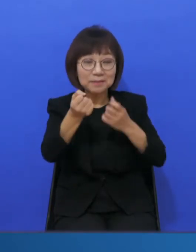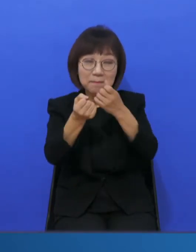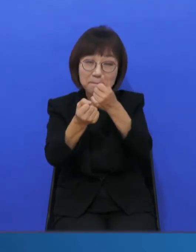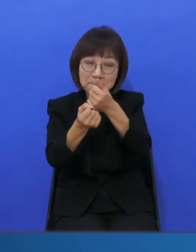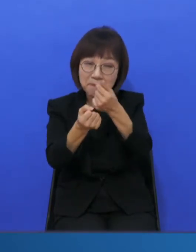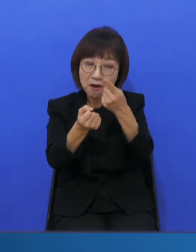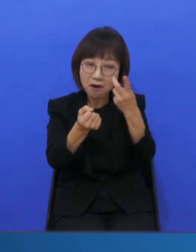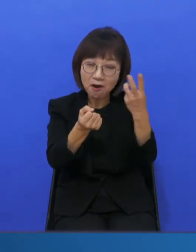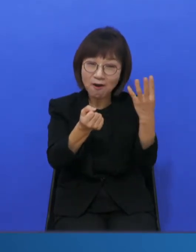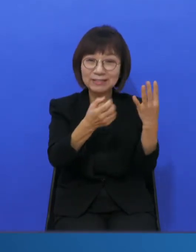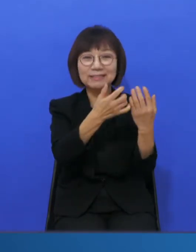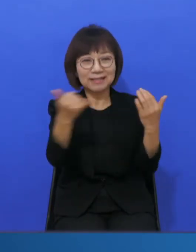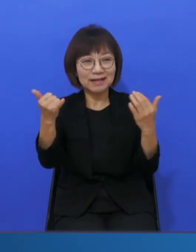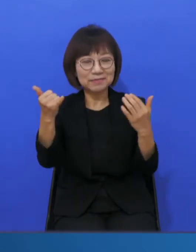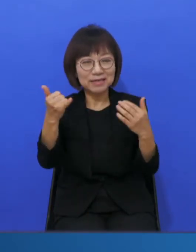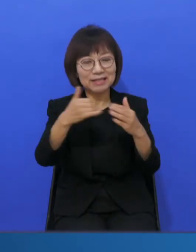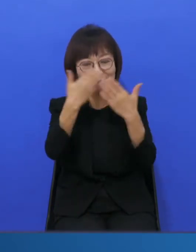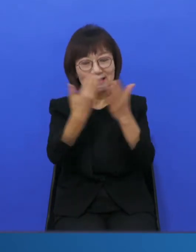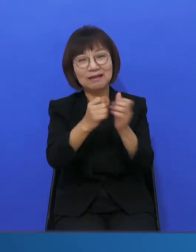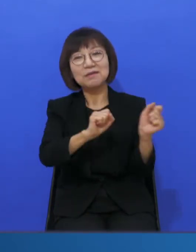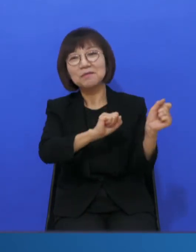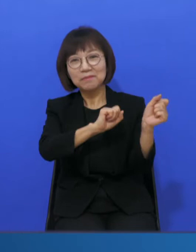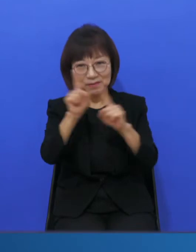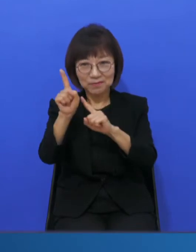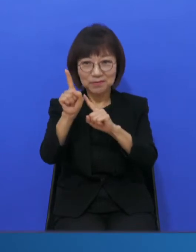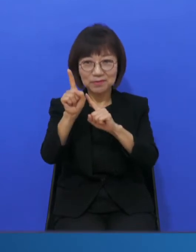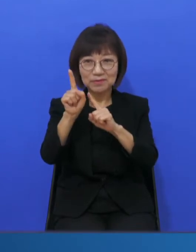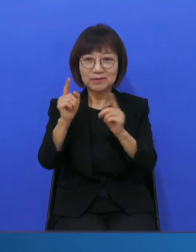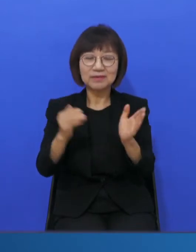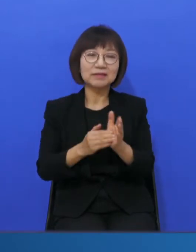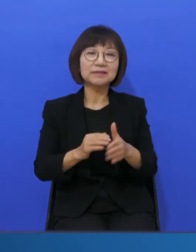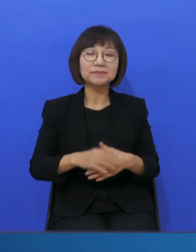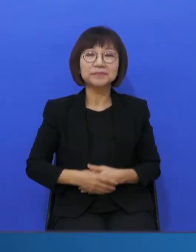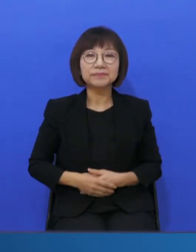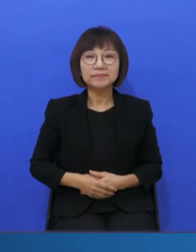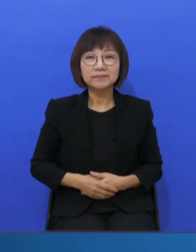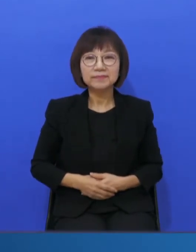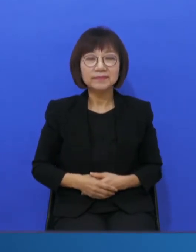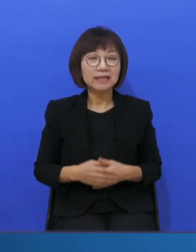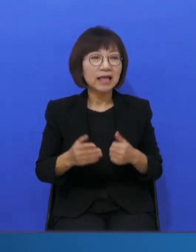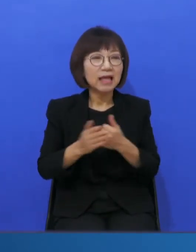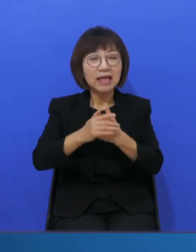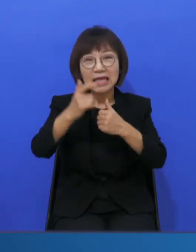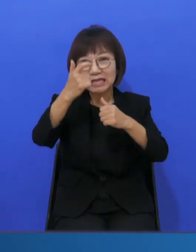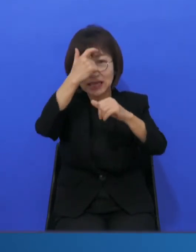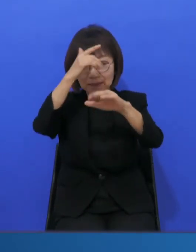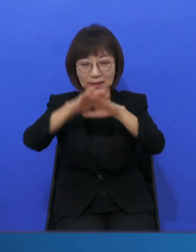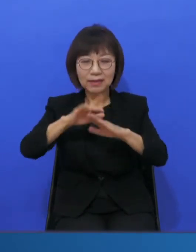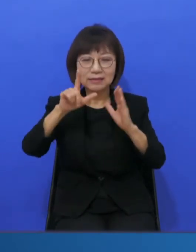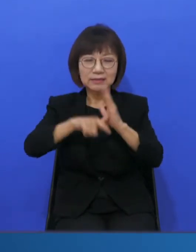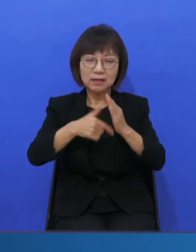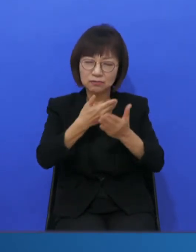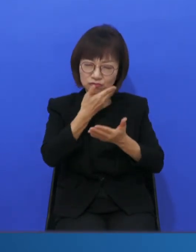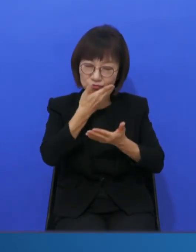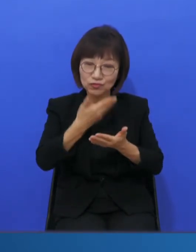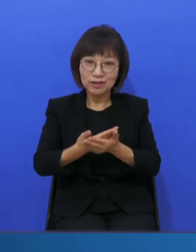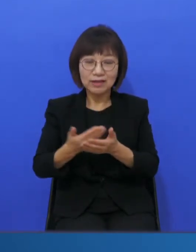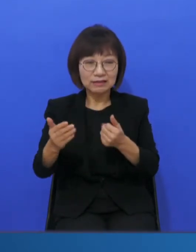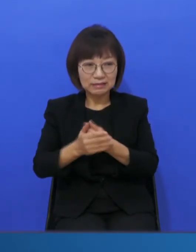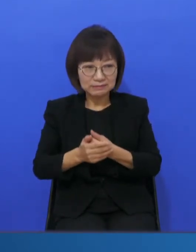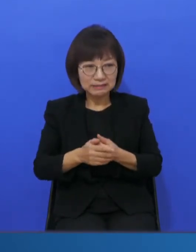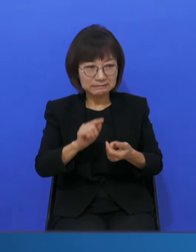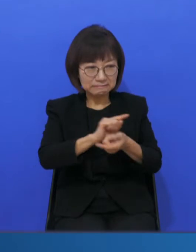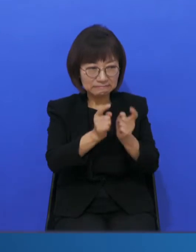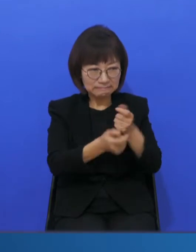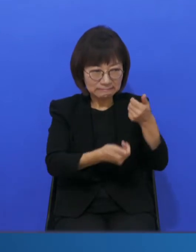the gospel. 꼭 기억해야 And 됩니다. so you must remember this. 그래서 얼마만큼 예배가 중요하냐? 형제와 화목하고 와서